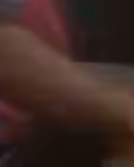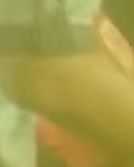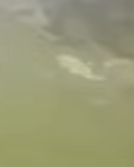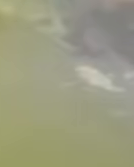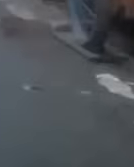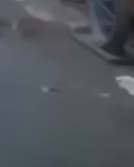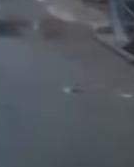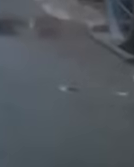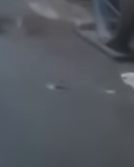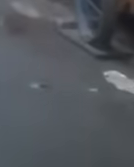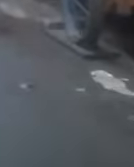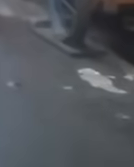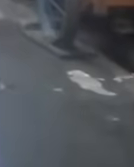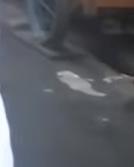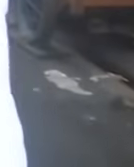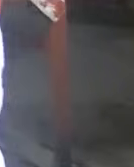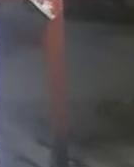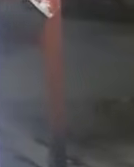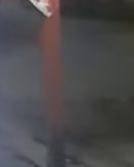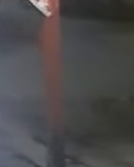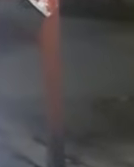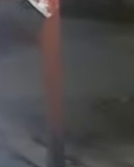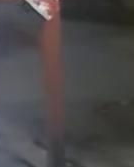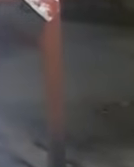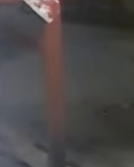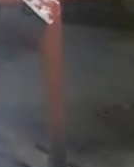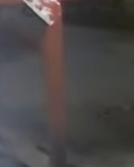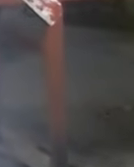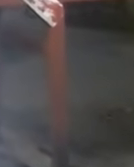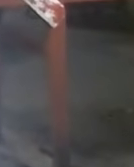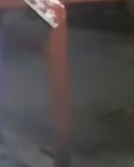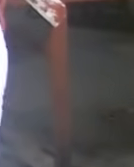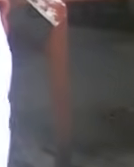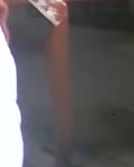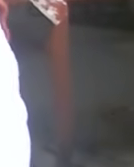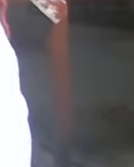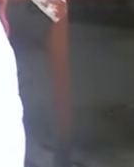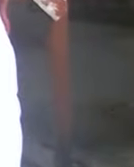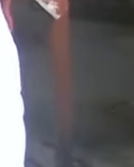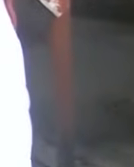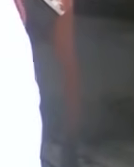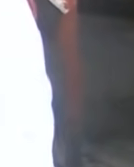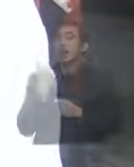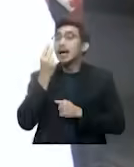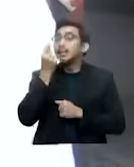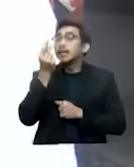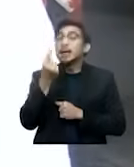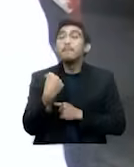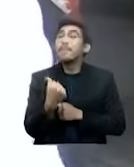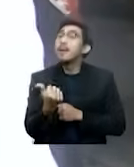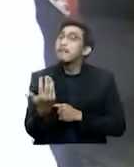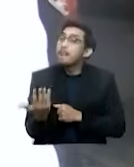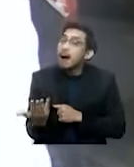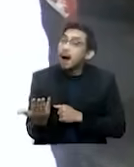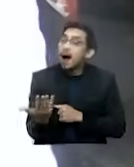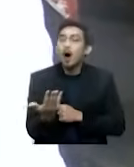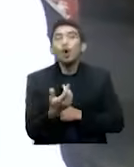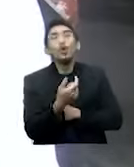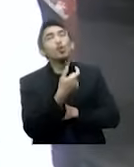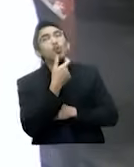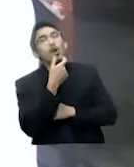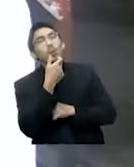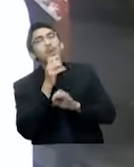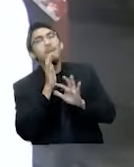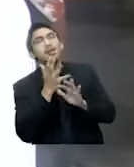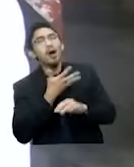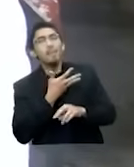pembeli. Beli dimsum. Nah, kalau selain beli dimsum, mau beli apa lagi rencananya? Beli apa banyak. Oke, okay, ini sengaja kalau